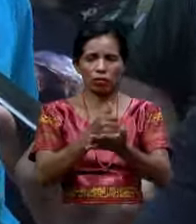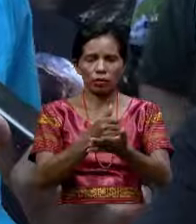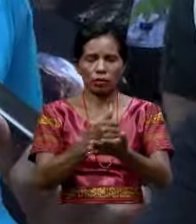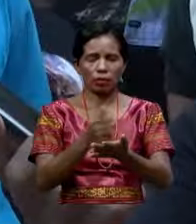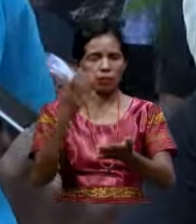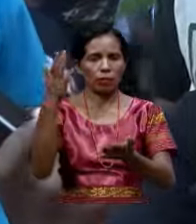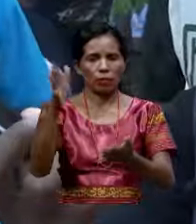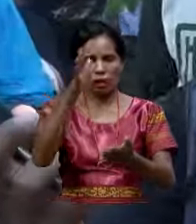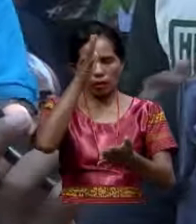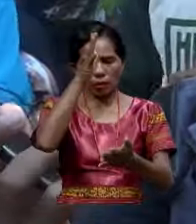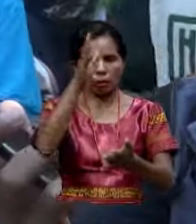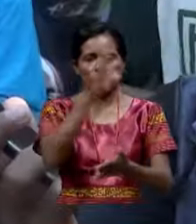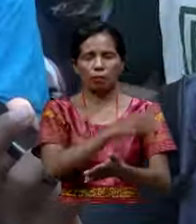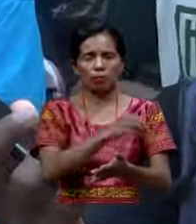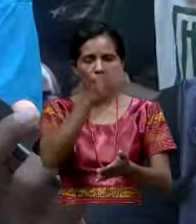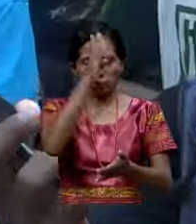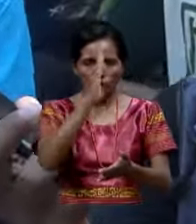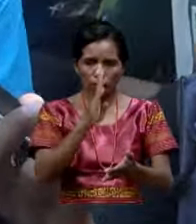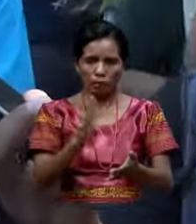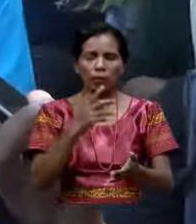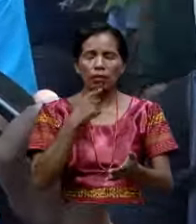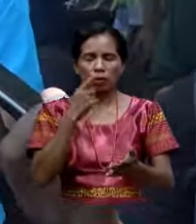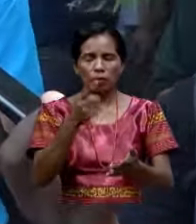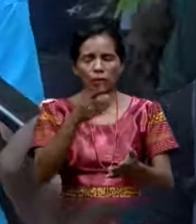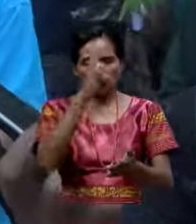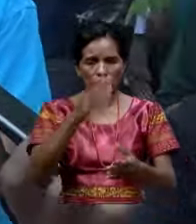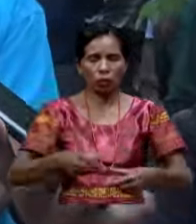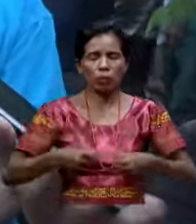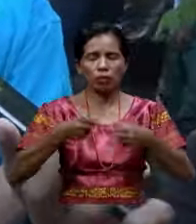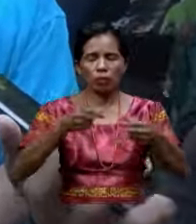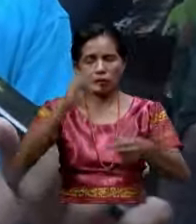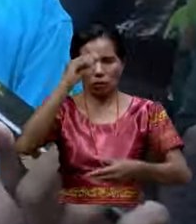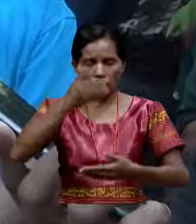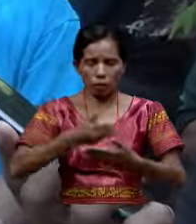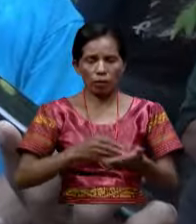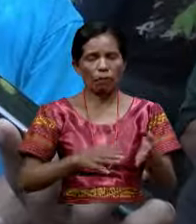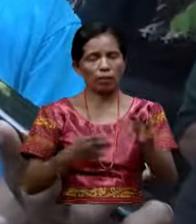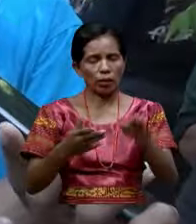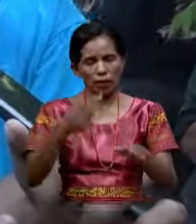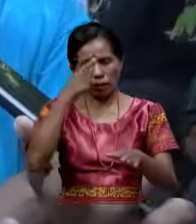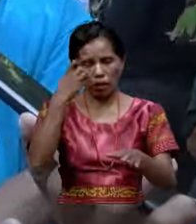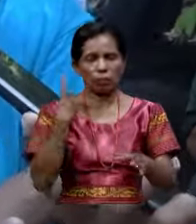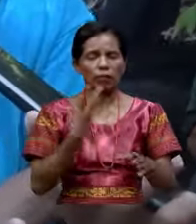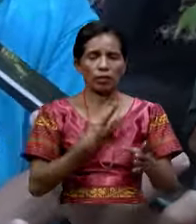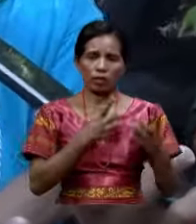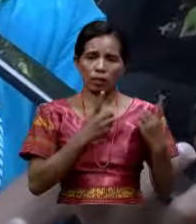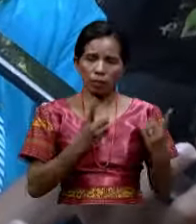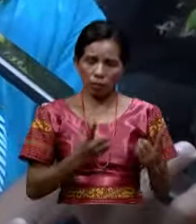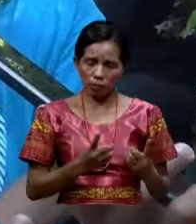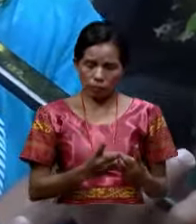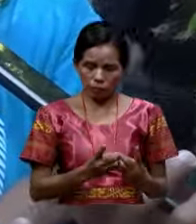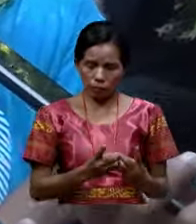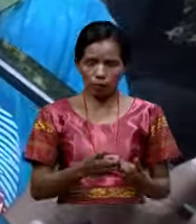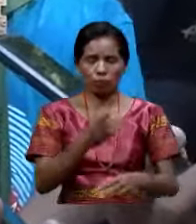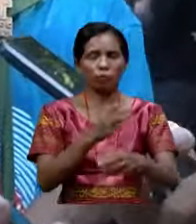minain lebe anasi darone sanjaun yang dehan maromak fone uan mati tambah ita tambah adumi mundu adumi ita fone uan mati tambah